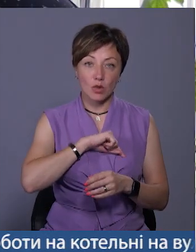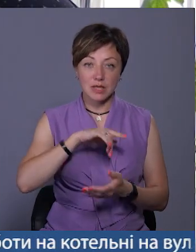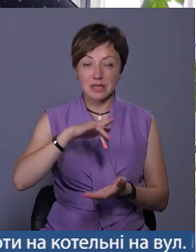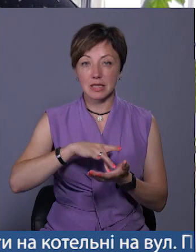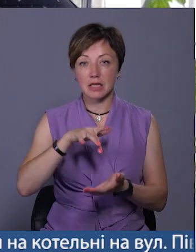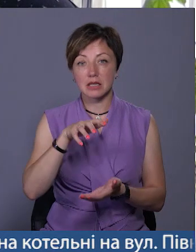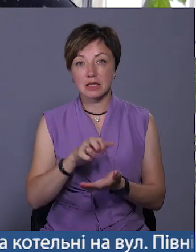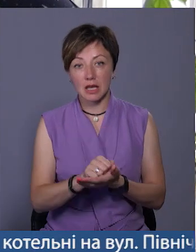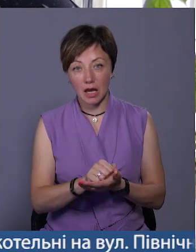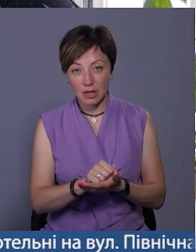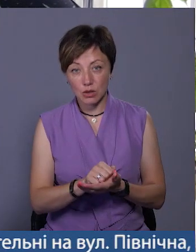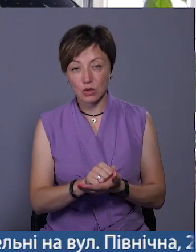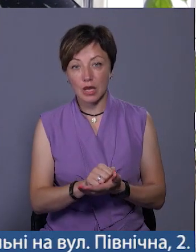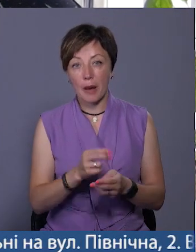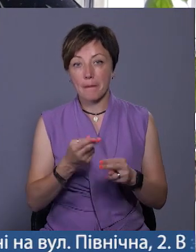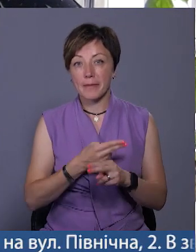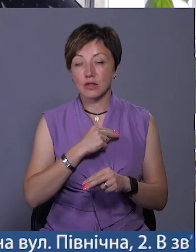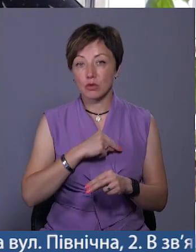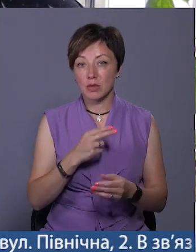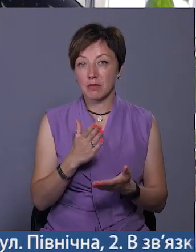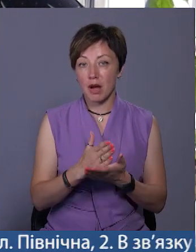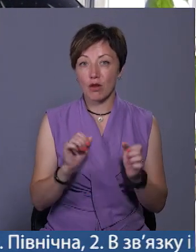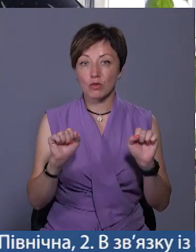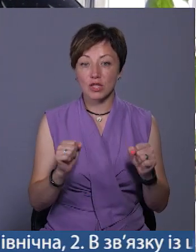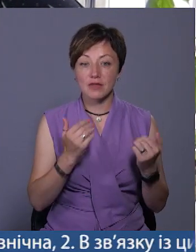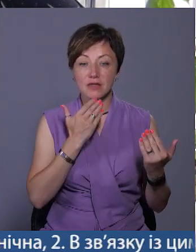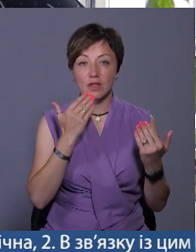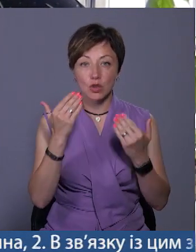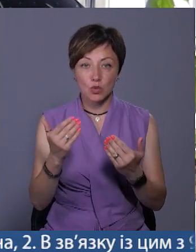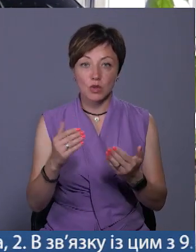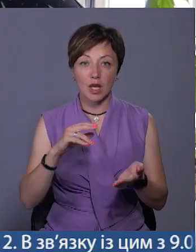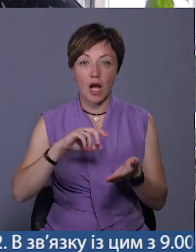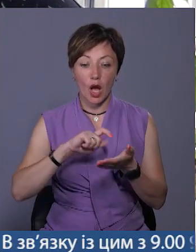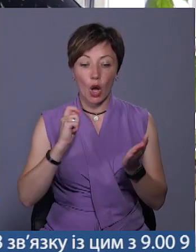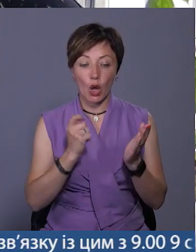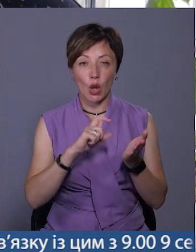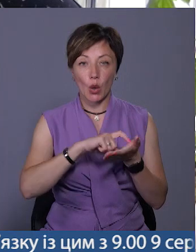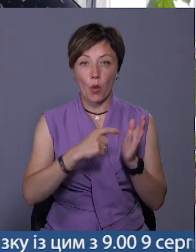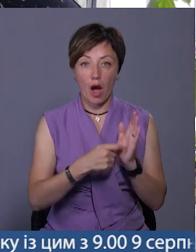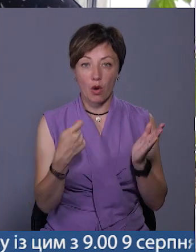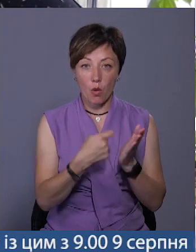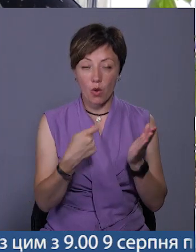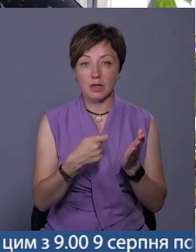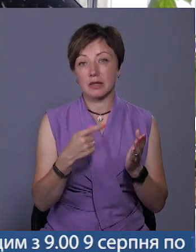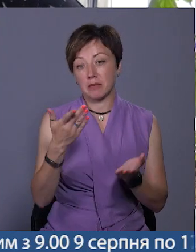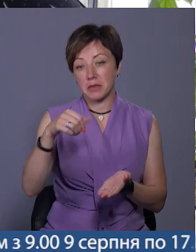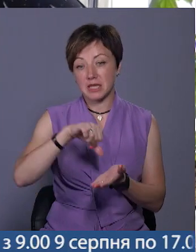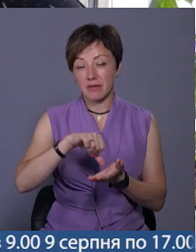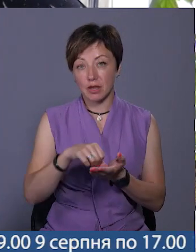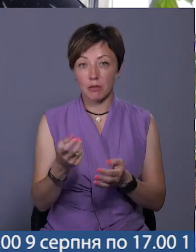центр зайнятості, безробітні мають можливість звернутися, там є QR-коди, а також їхній представник приходить за потреби